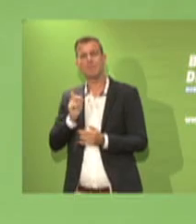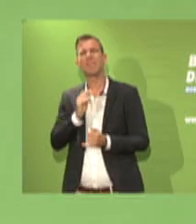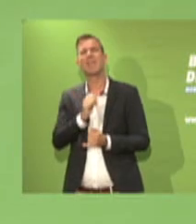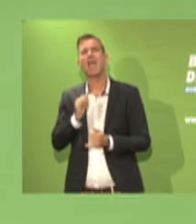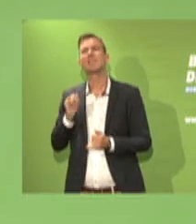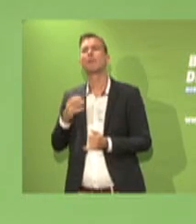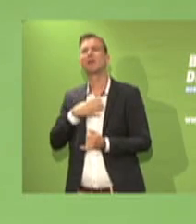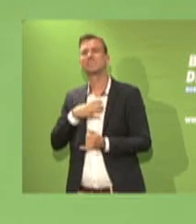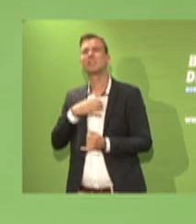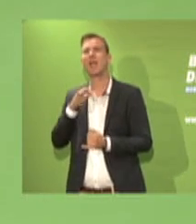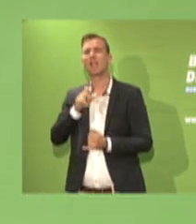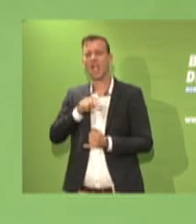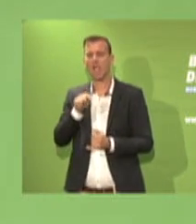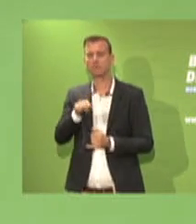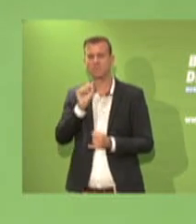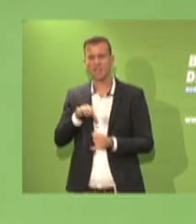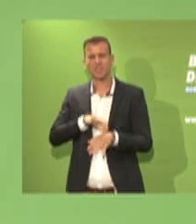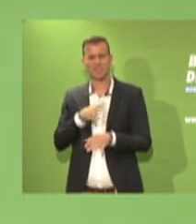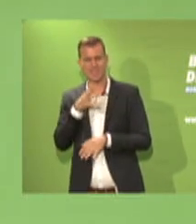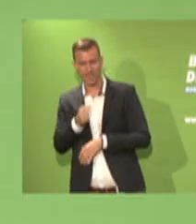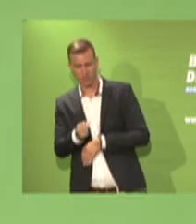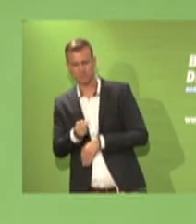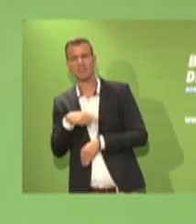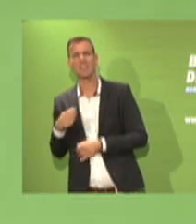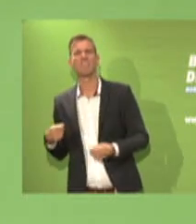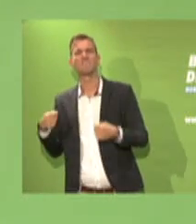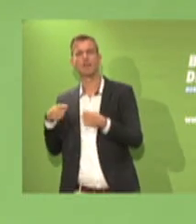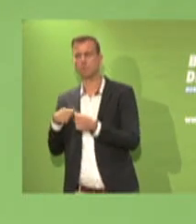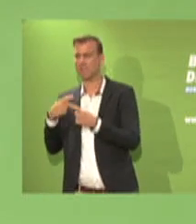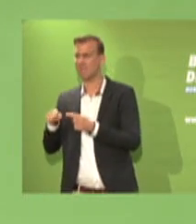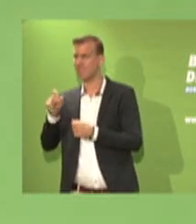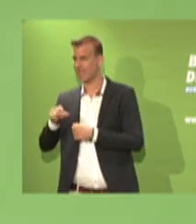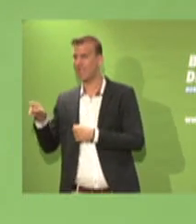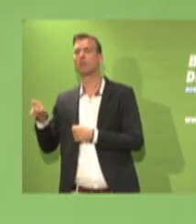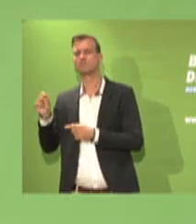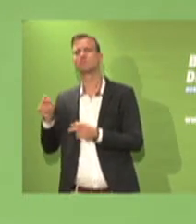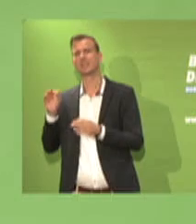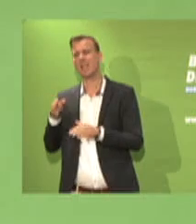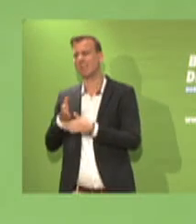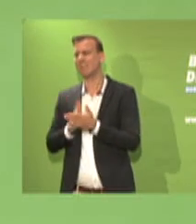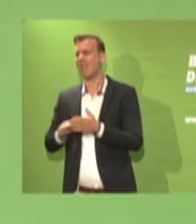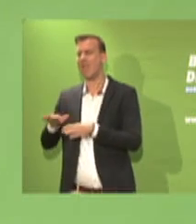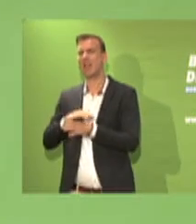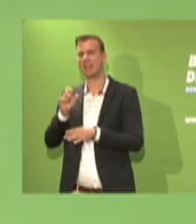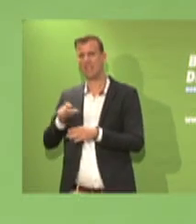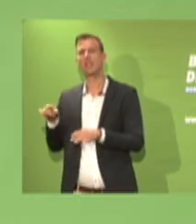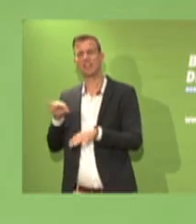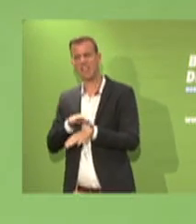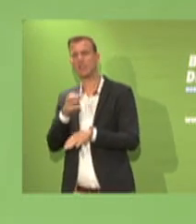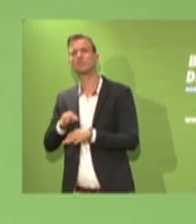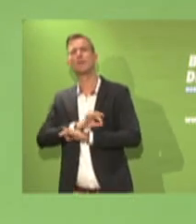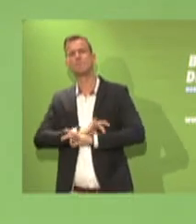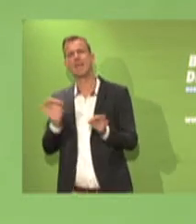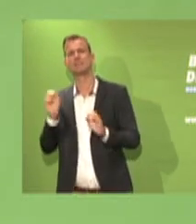jedem Krankenhaus diagnostiziert werden kann und im Verbund mit den anderen als Portalklinik dann diagnostiziert und in die